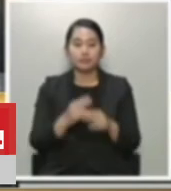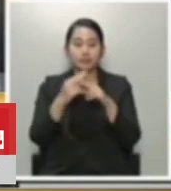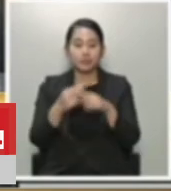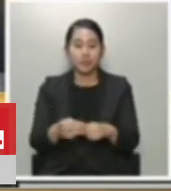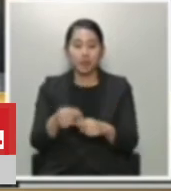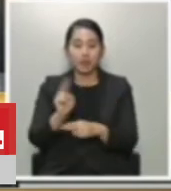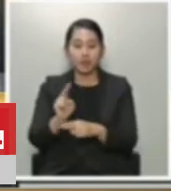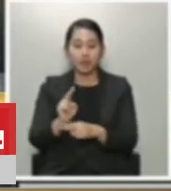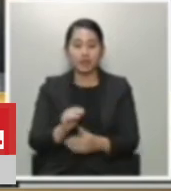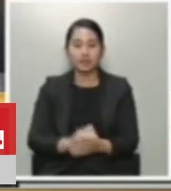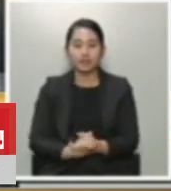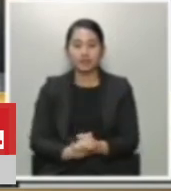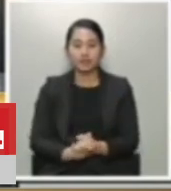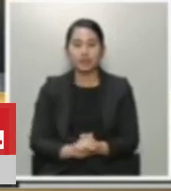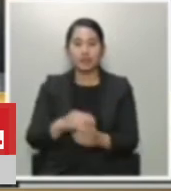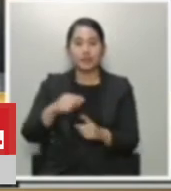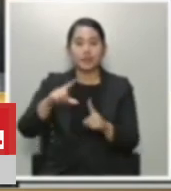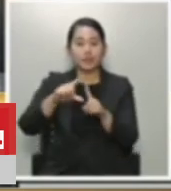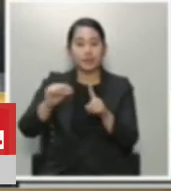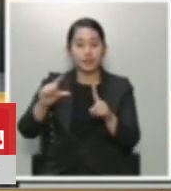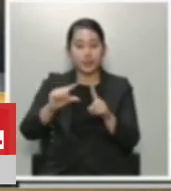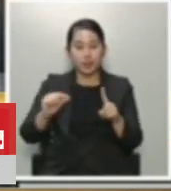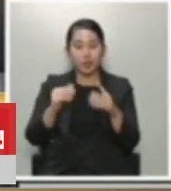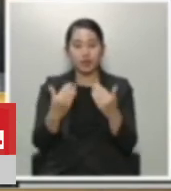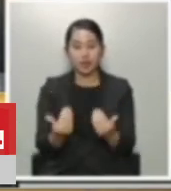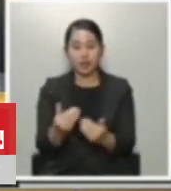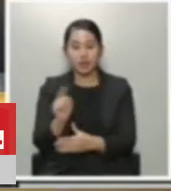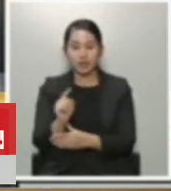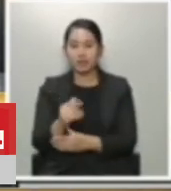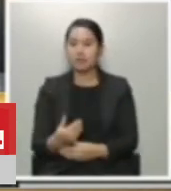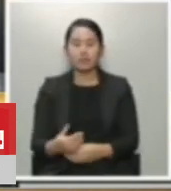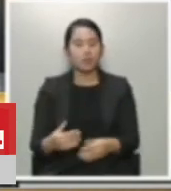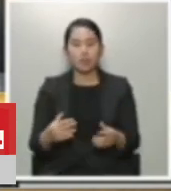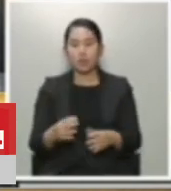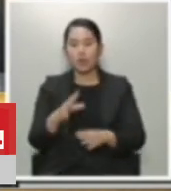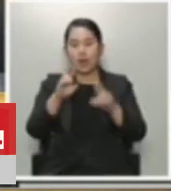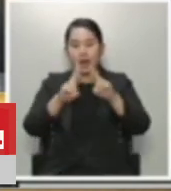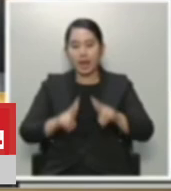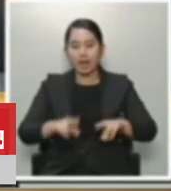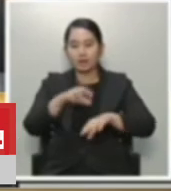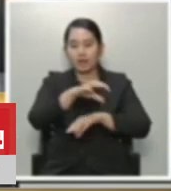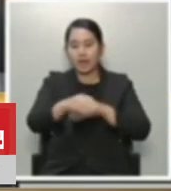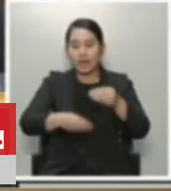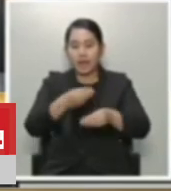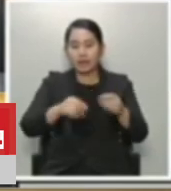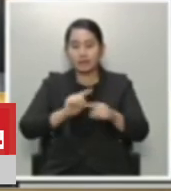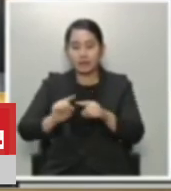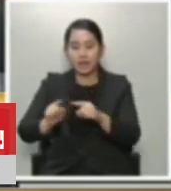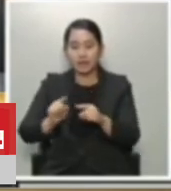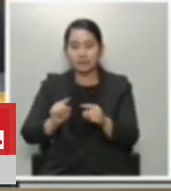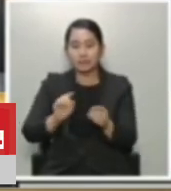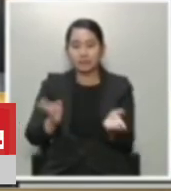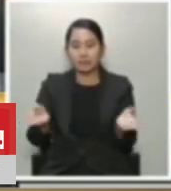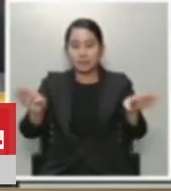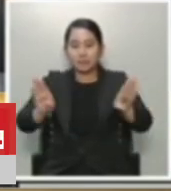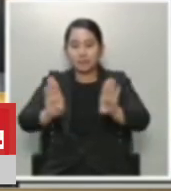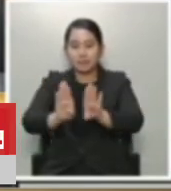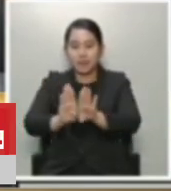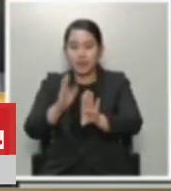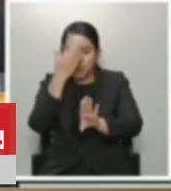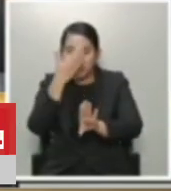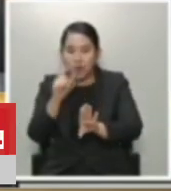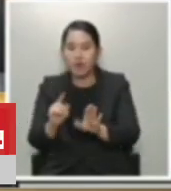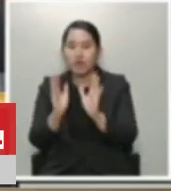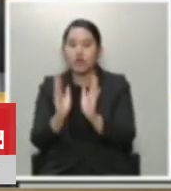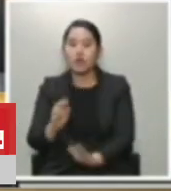ครับทัวร์ศูนย์เหรียญปัจจุบันเนี่ยนะครับจะเห็นว่าร้านรวงต่างๆเหล่านั้นเนี่ยเริ่มที่จะปิดตัวลงไปเพราะว่าไม่มีนักท่องเที่ยวชาวจี